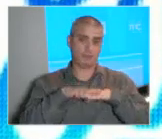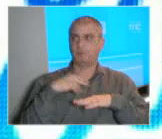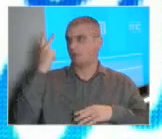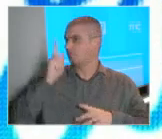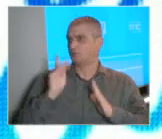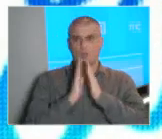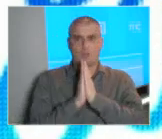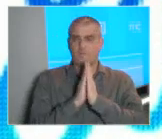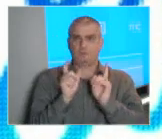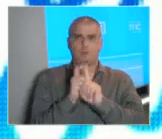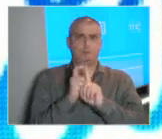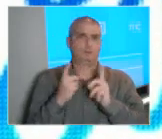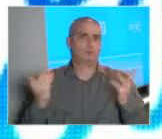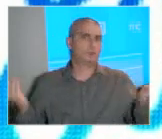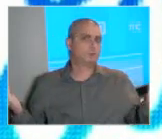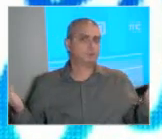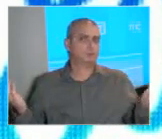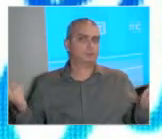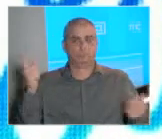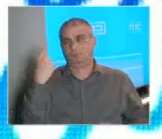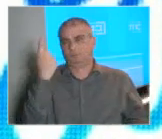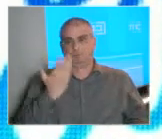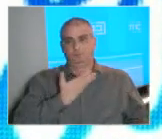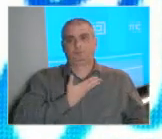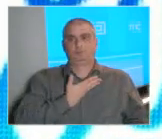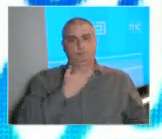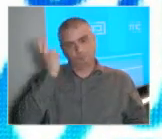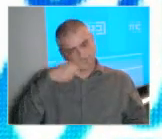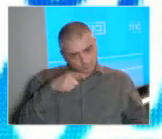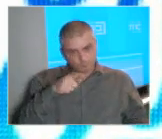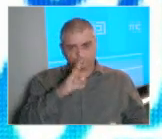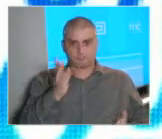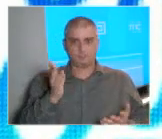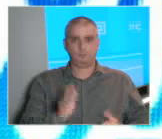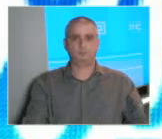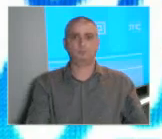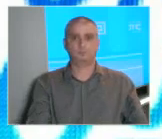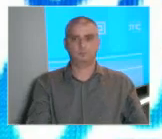שהוא לא יבקש חסינות מהכנסת, כי הוא מקבל את העניין